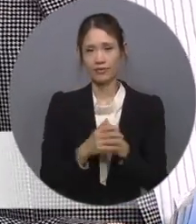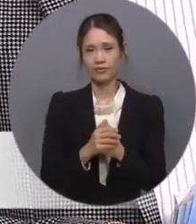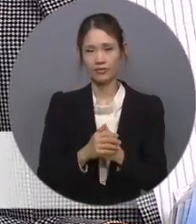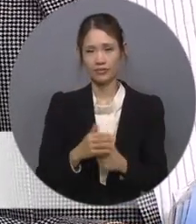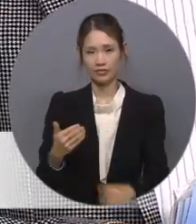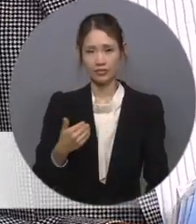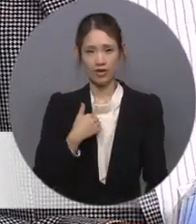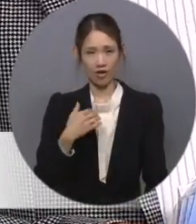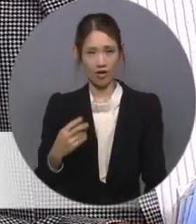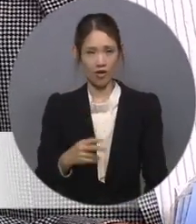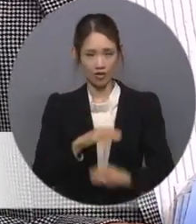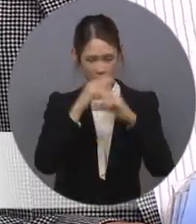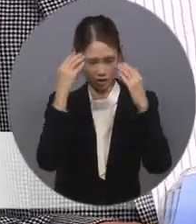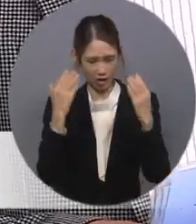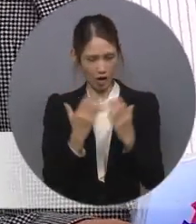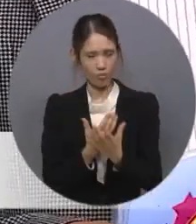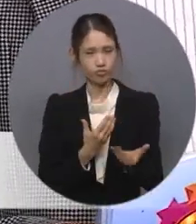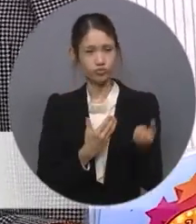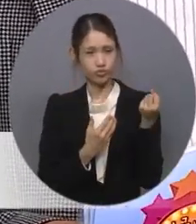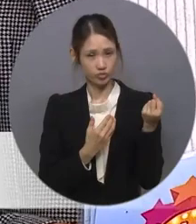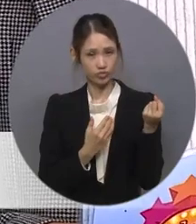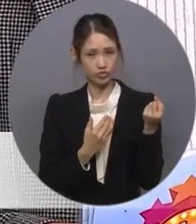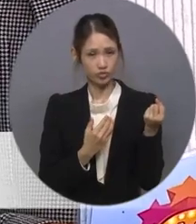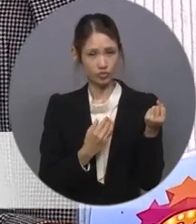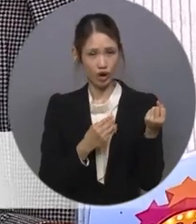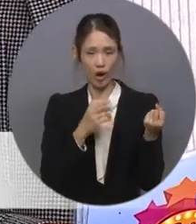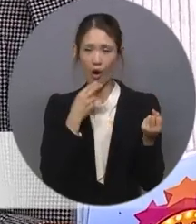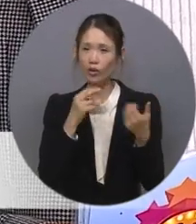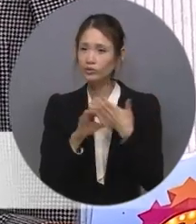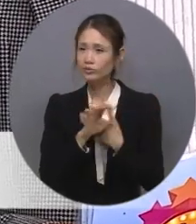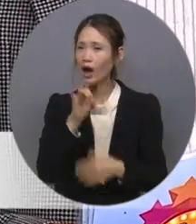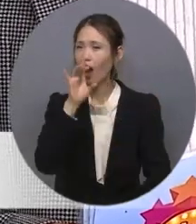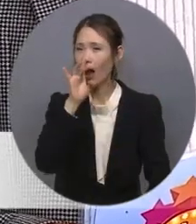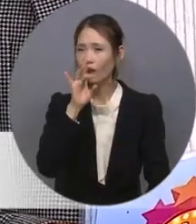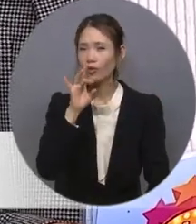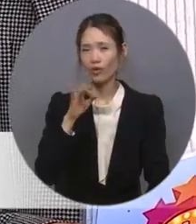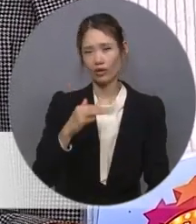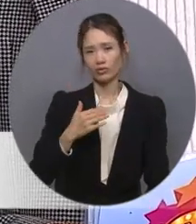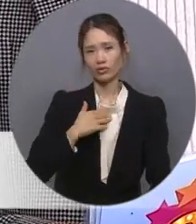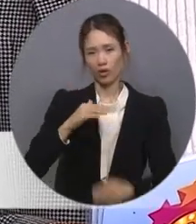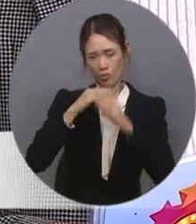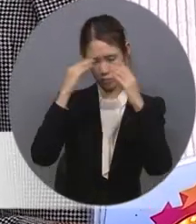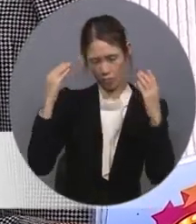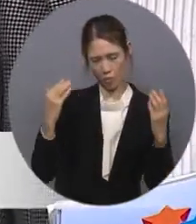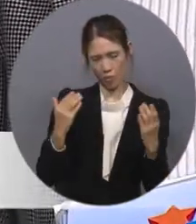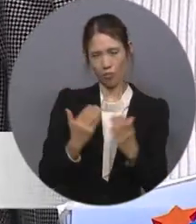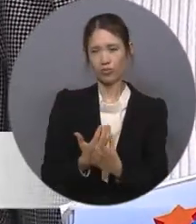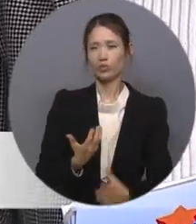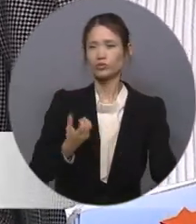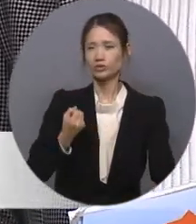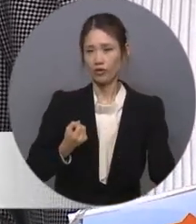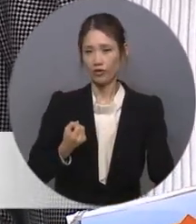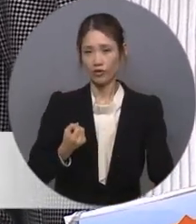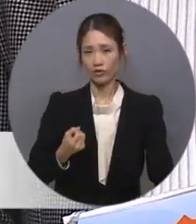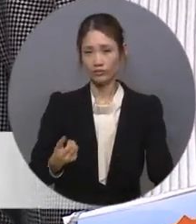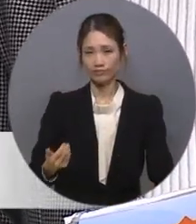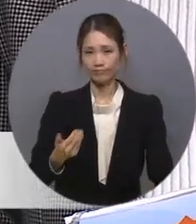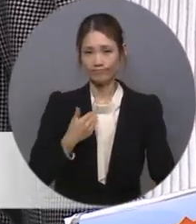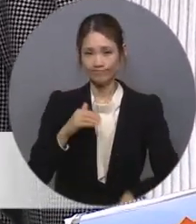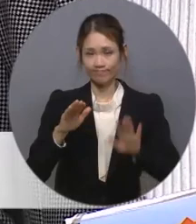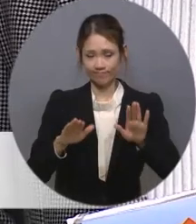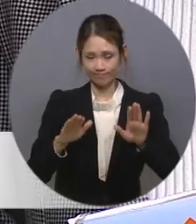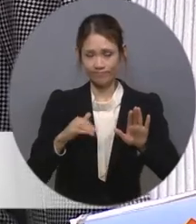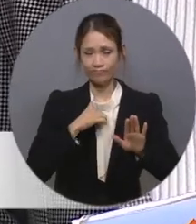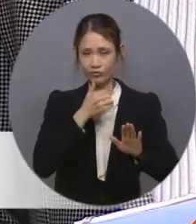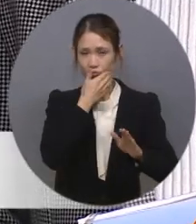저에게 노래라는 것은 전부고요. 없어서는 안 돼. 저의 모든 것이에요. 오늘이 저에게는